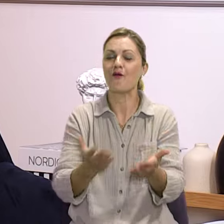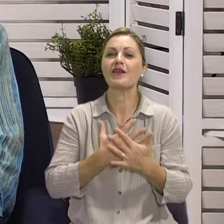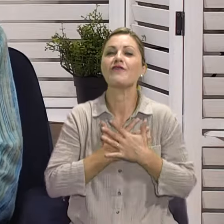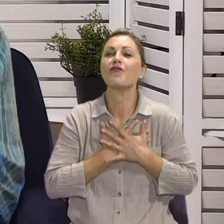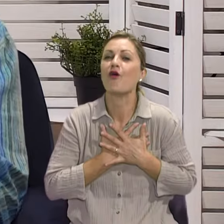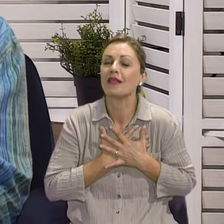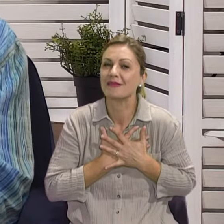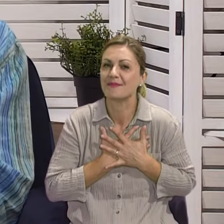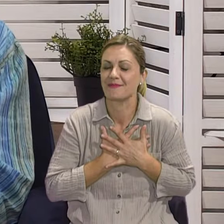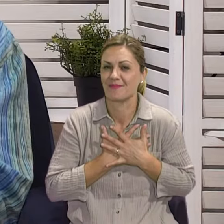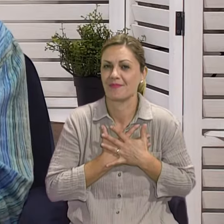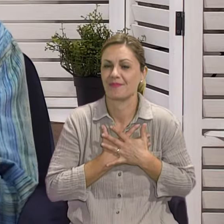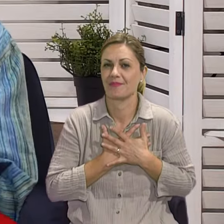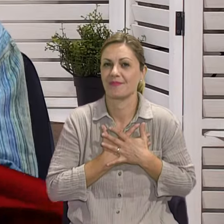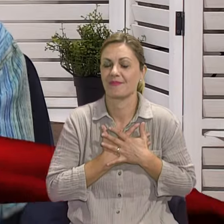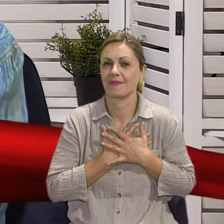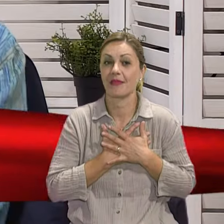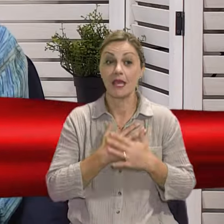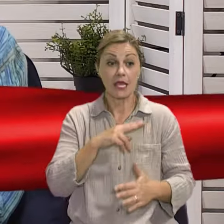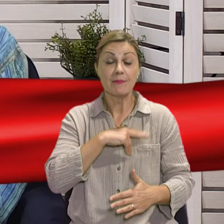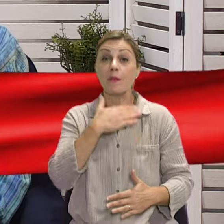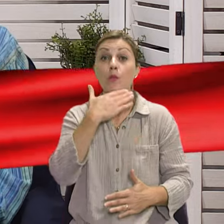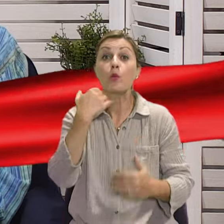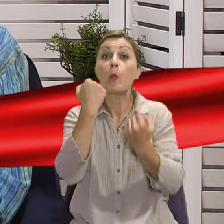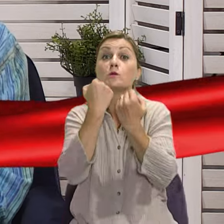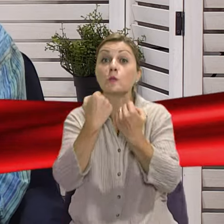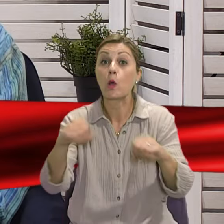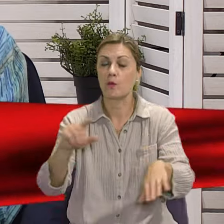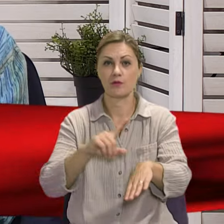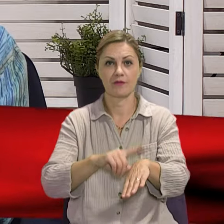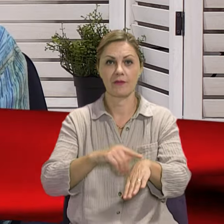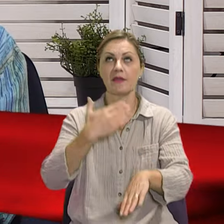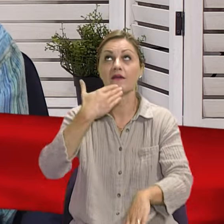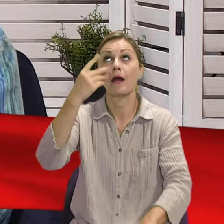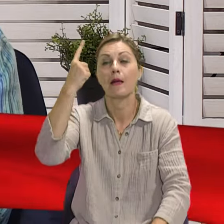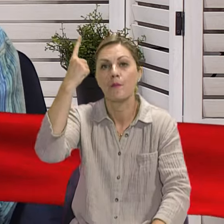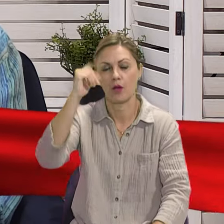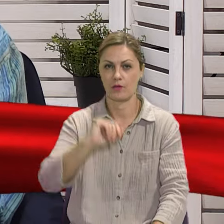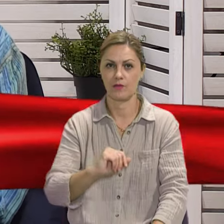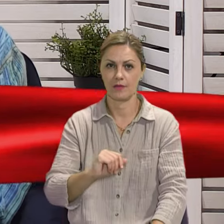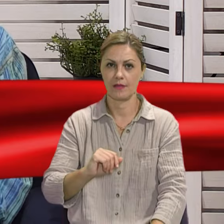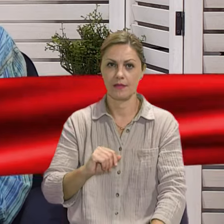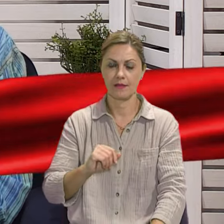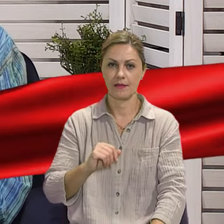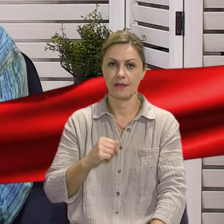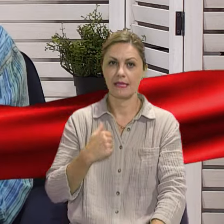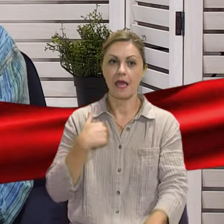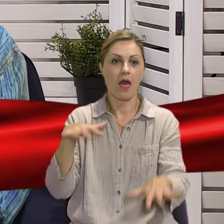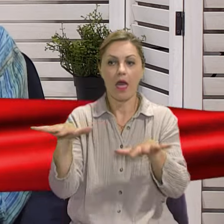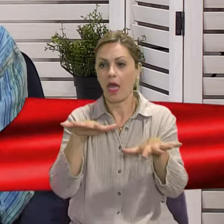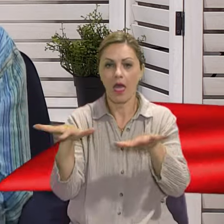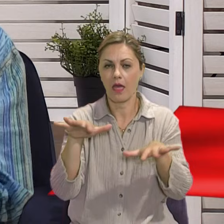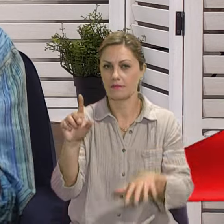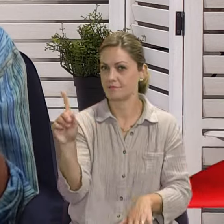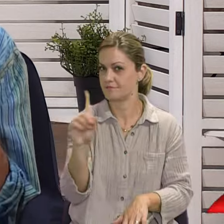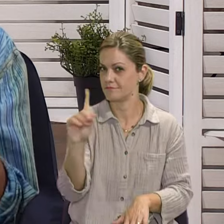radite. Tako je, imam pregrst slobodnog vremena, hvala Bogu. I uvijek sam radio na tome. Uvijek sam